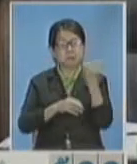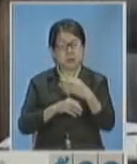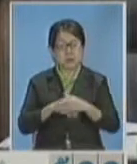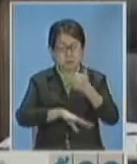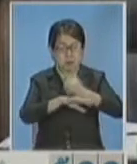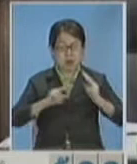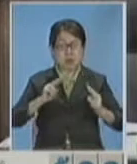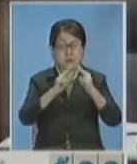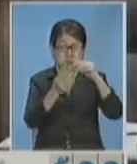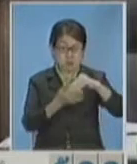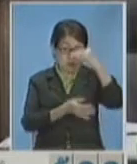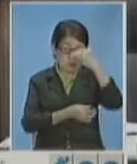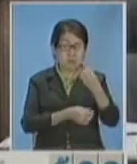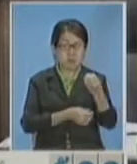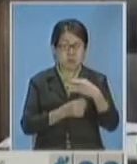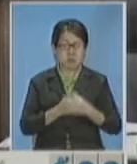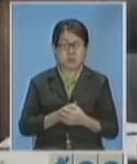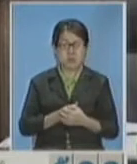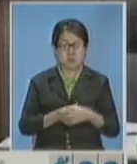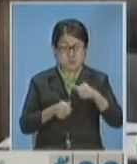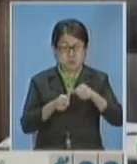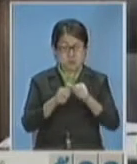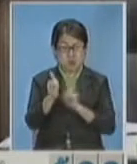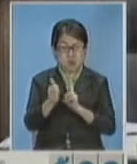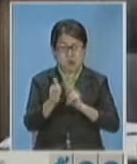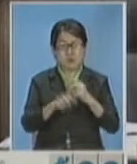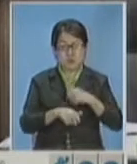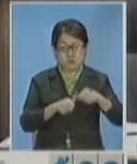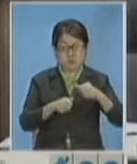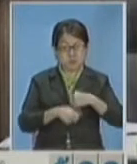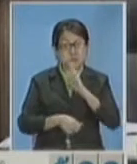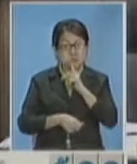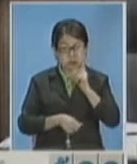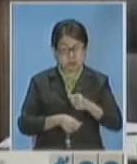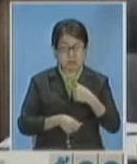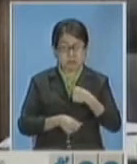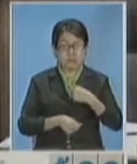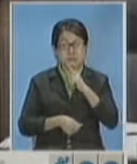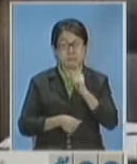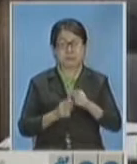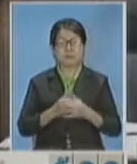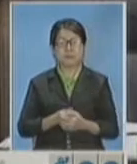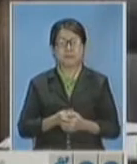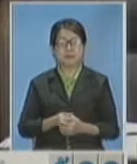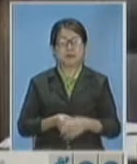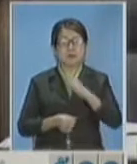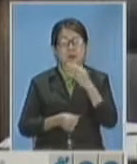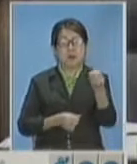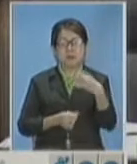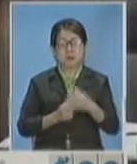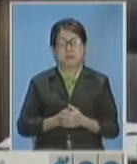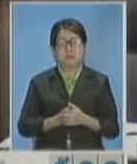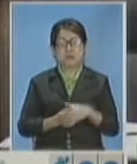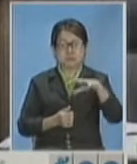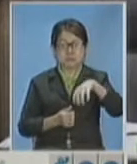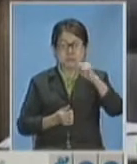ตรีศึกษาในฐานะรองประธานกรรมาธิการท่านกรุณามานั่งฟังอยู่ที่นี่ดิฉันพูดด้วยความจริงใจนะคะว่าแม้ท่านจะอ้างรายงานของ